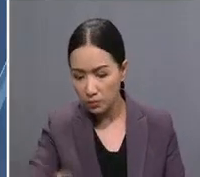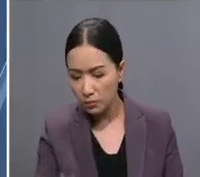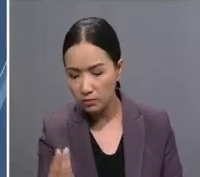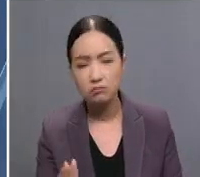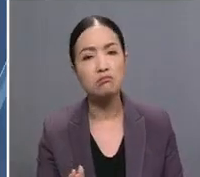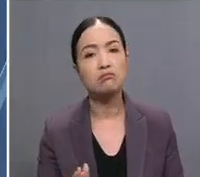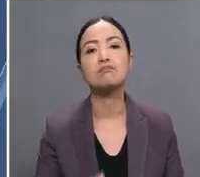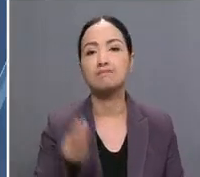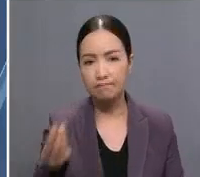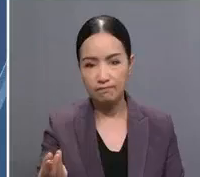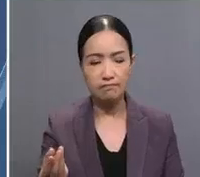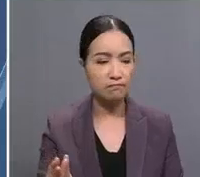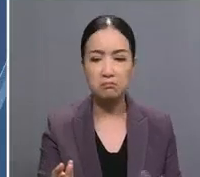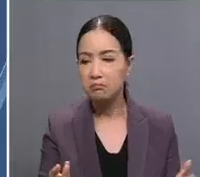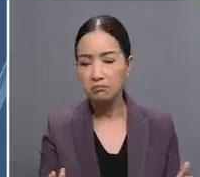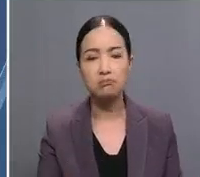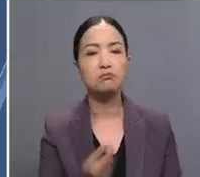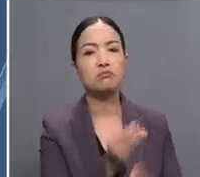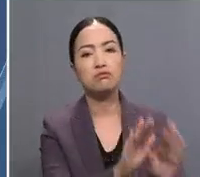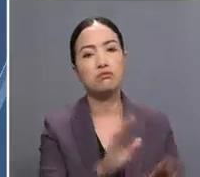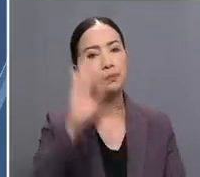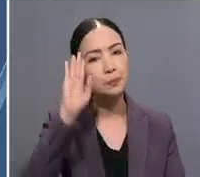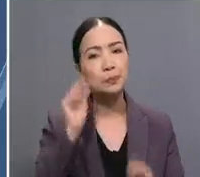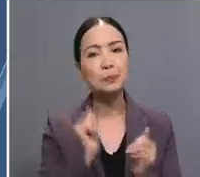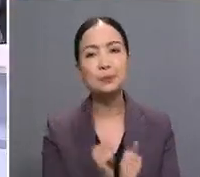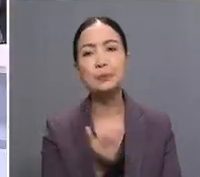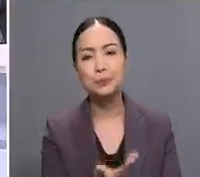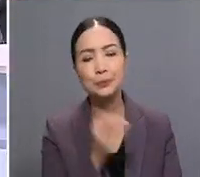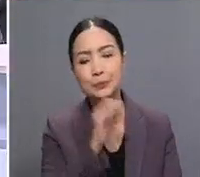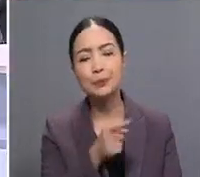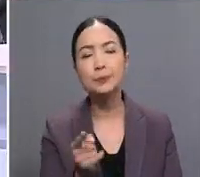ต้องเอาไปคืนนะคะภายใน 3วันหรือไปฝากเจ้าหน้าที่เอาไว้ขับแจ้งความเอาไว้นะครับ